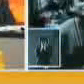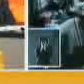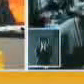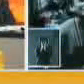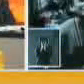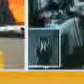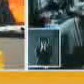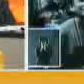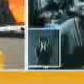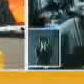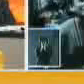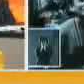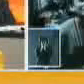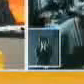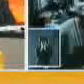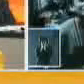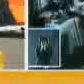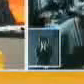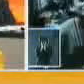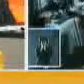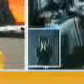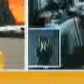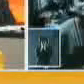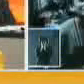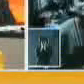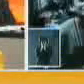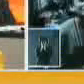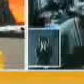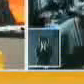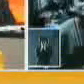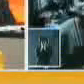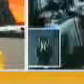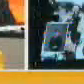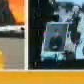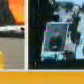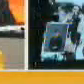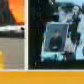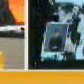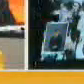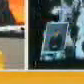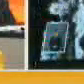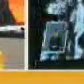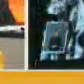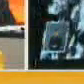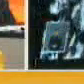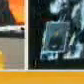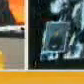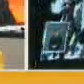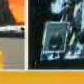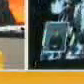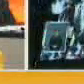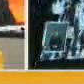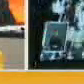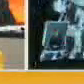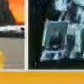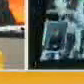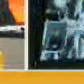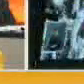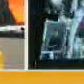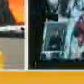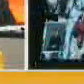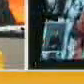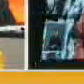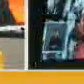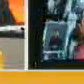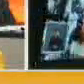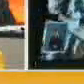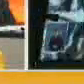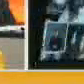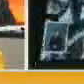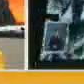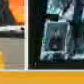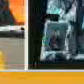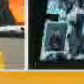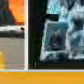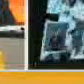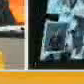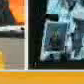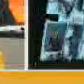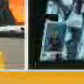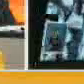ก่อน ค่ะ แล้วผู้หญิงเนี่ยแล้วเรื่องผู้หญิงคนนี้กลุ่มสองคนนี้เลยผู้หญิงเนี่ยแล้วมายังไง เรื่องนี้